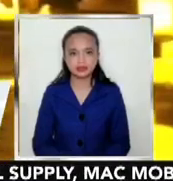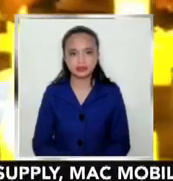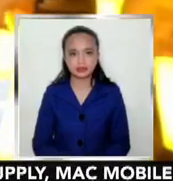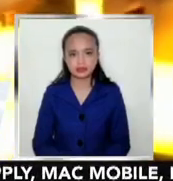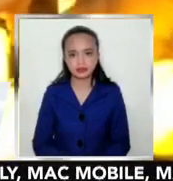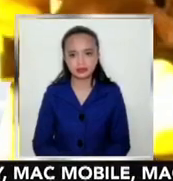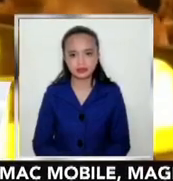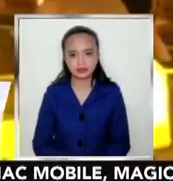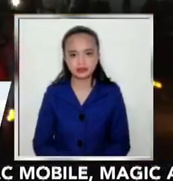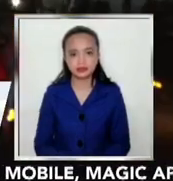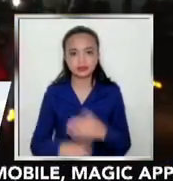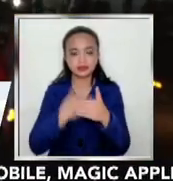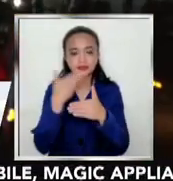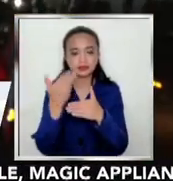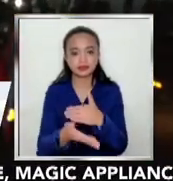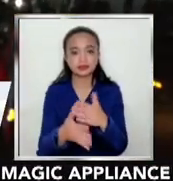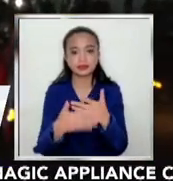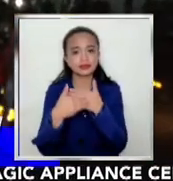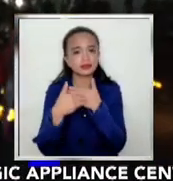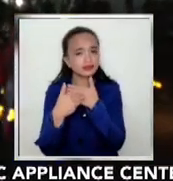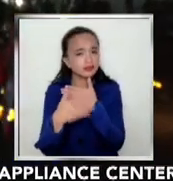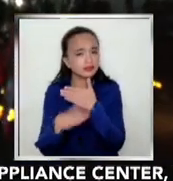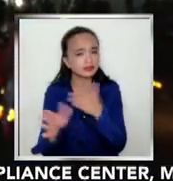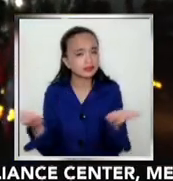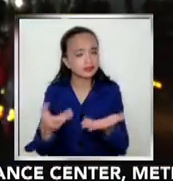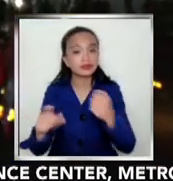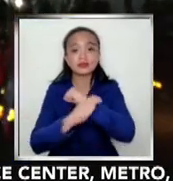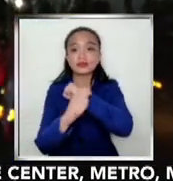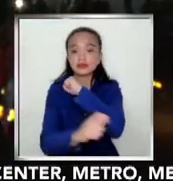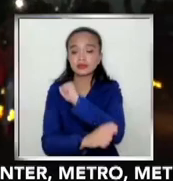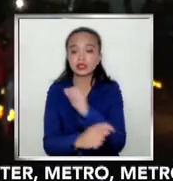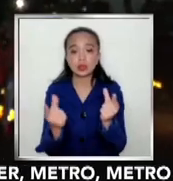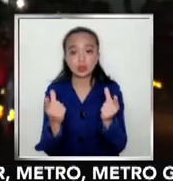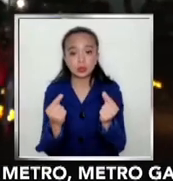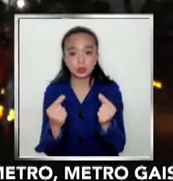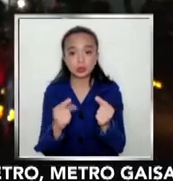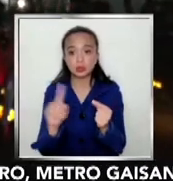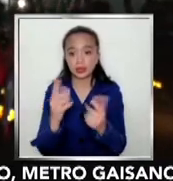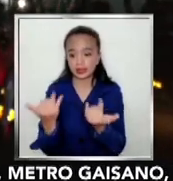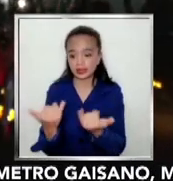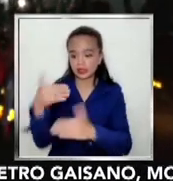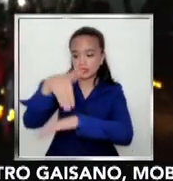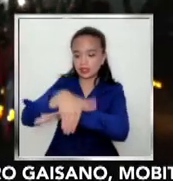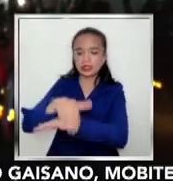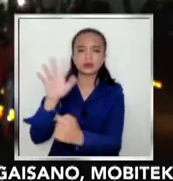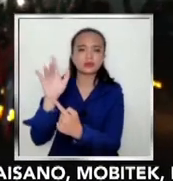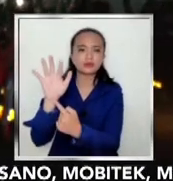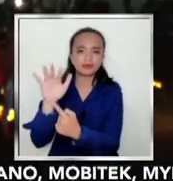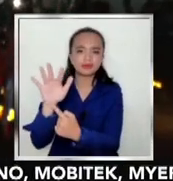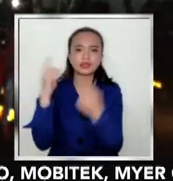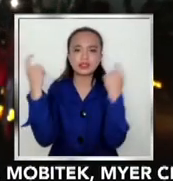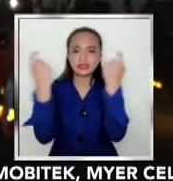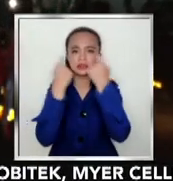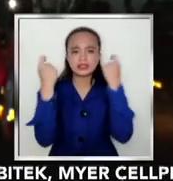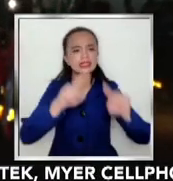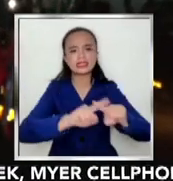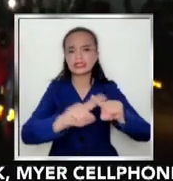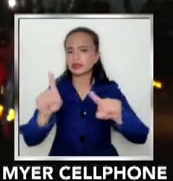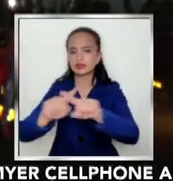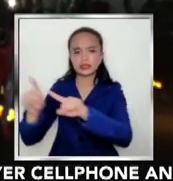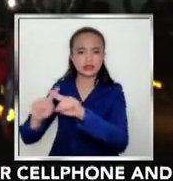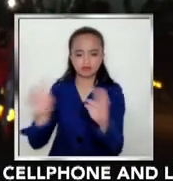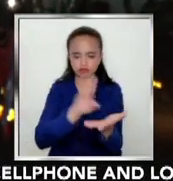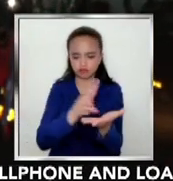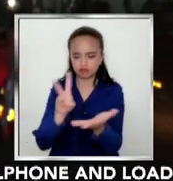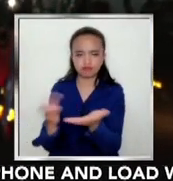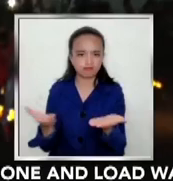Samantala, Vicky, pagkagana ng dilim dito sa Tacloban City, isinagawa ngayong gabi ang candle lighting ceremony sa iba't ibang mga bahagi dito sa lungsod.